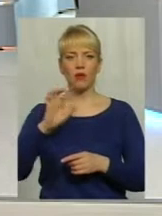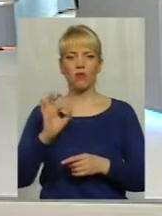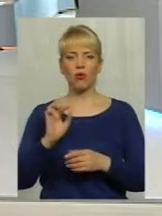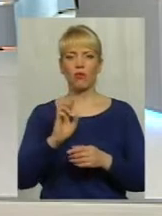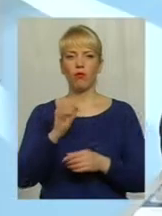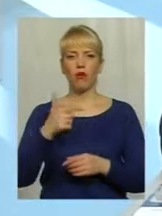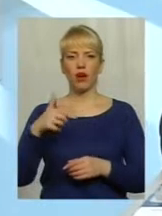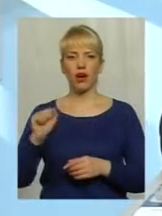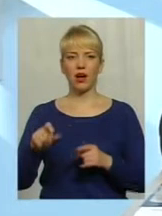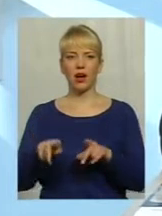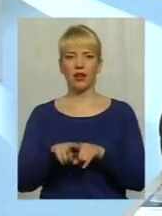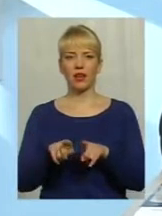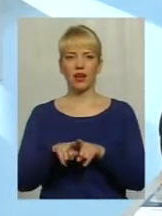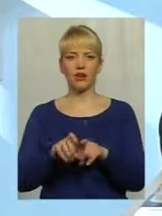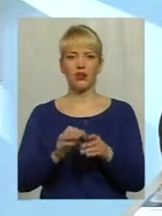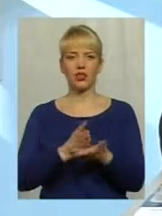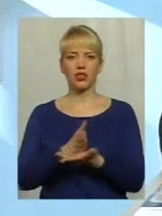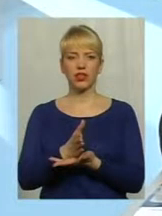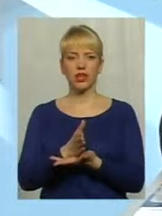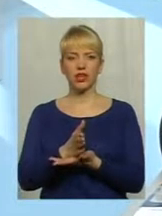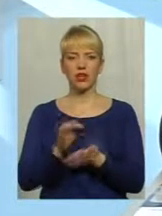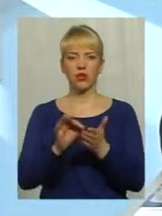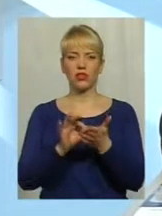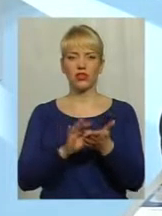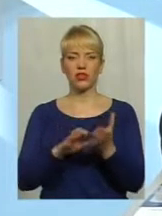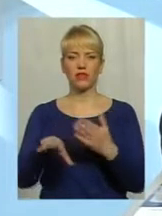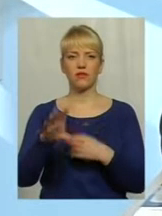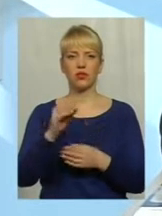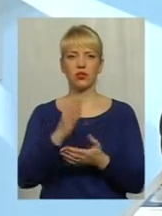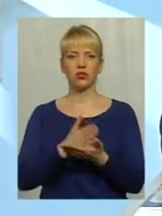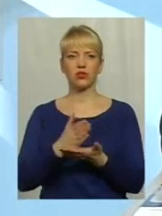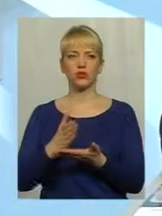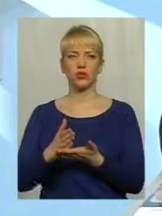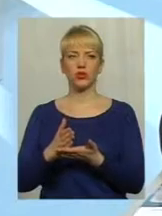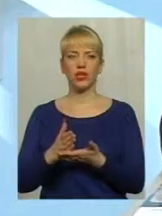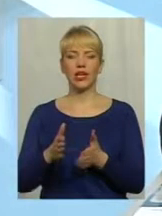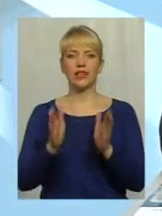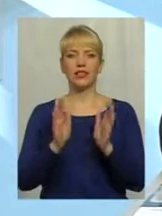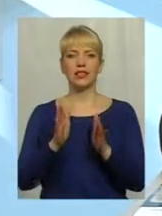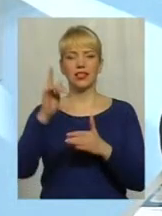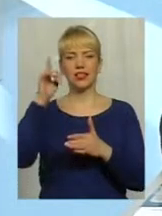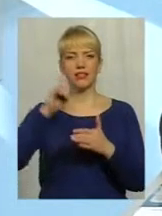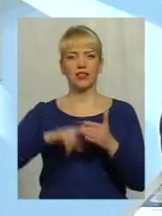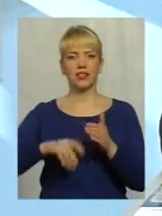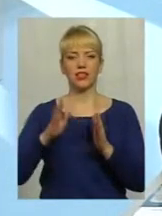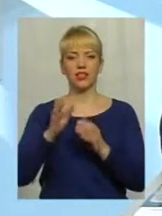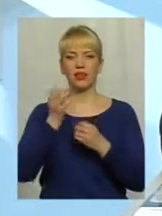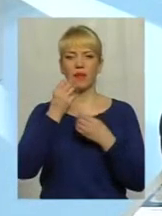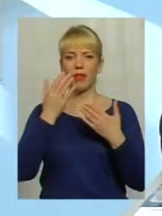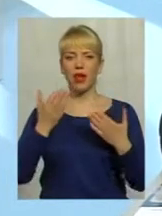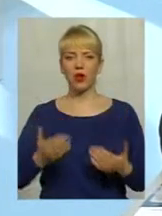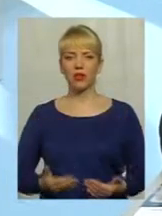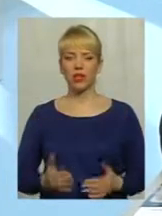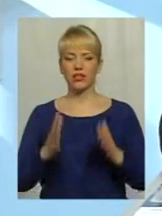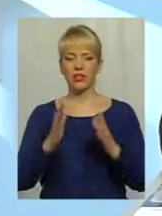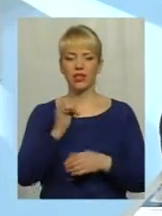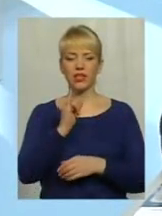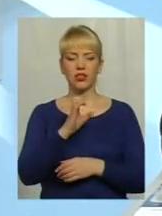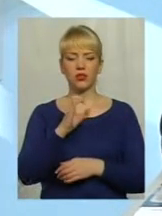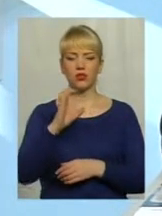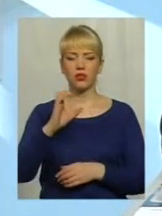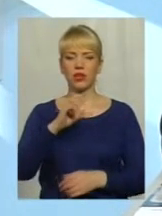а також і критерієм оцінки всього існуючого. Тільки віра, тільки благодать, тільки Ісус Христос. Це